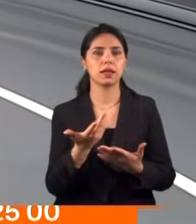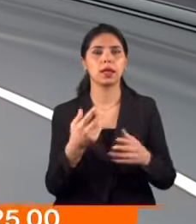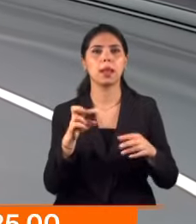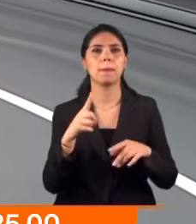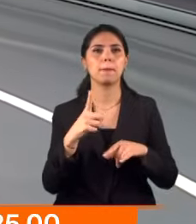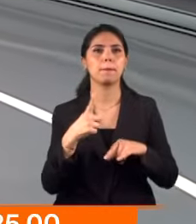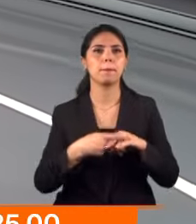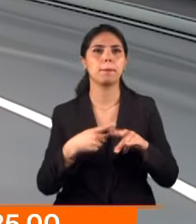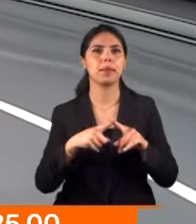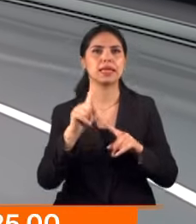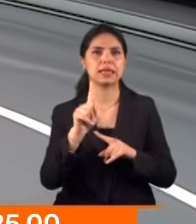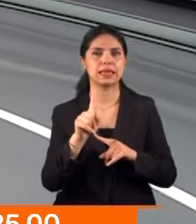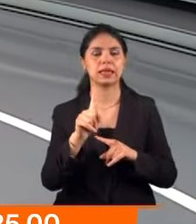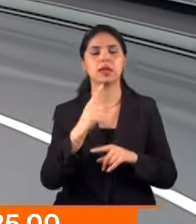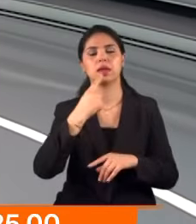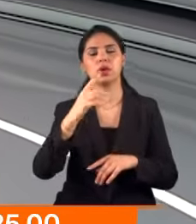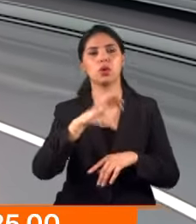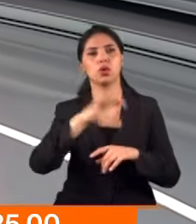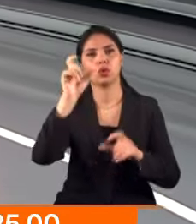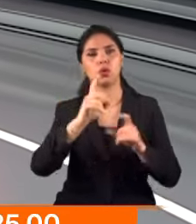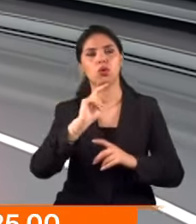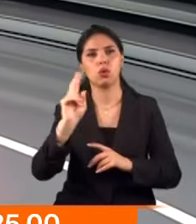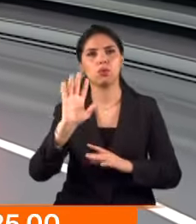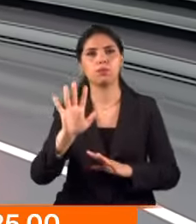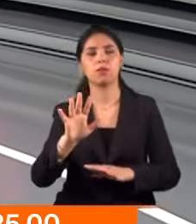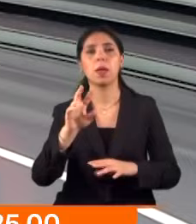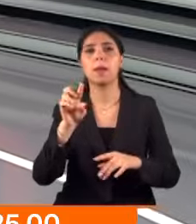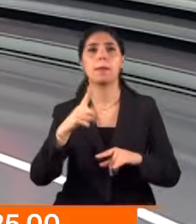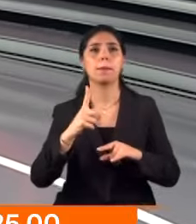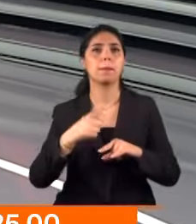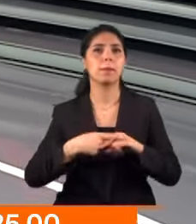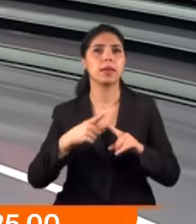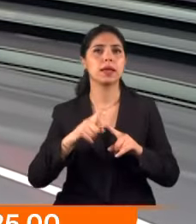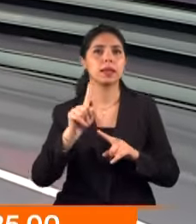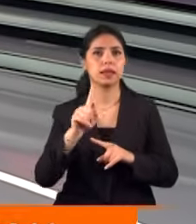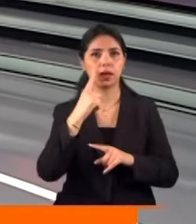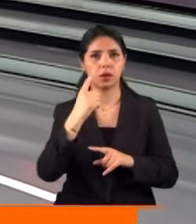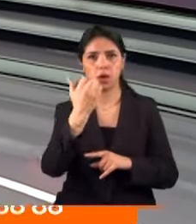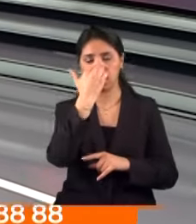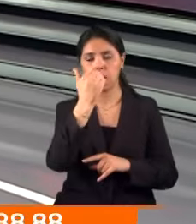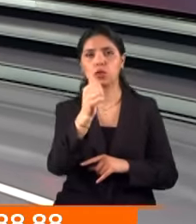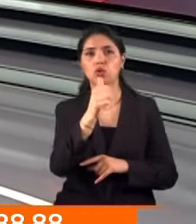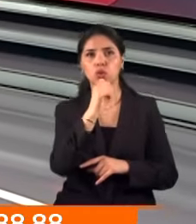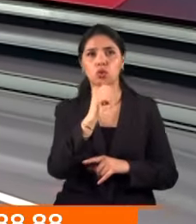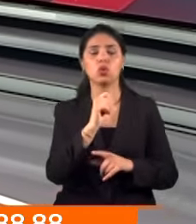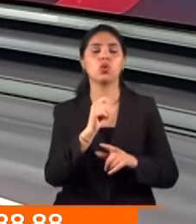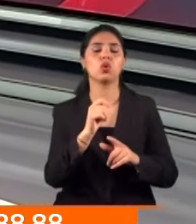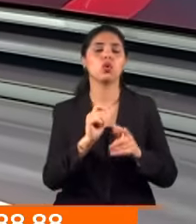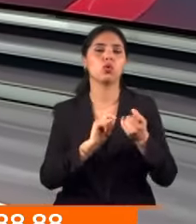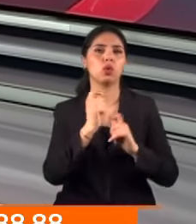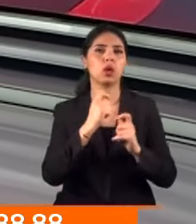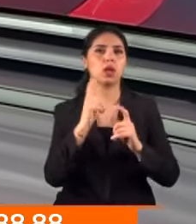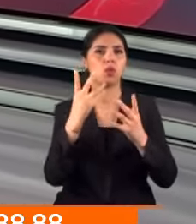pıhtılaşma gösteriliyor doktorlar tarafından. Pıhtılaşmaya karşı da halk arasında kan sulandırıcıların kullanımı